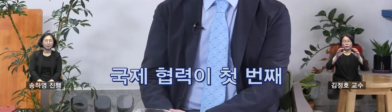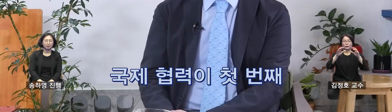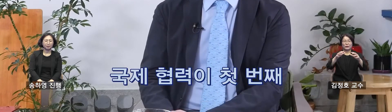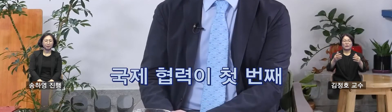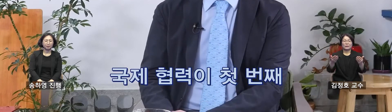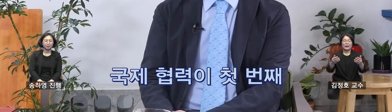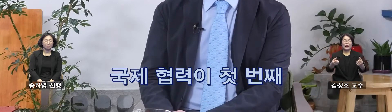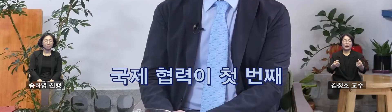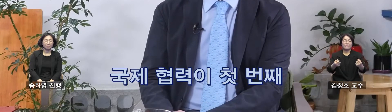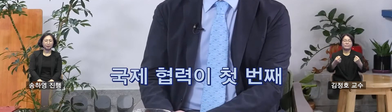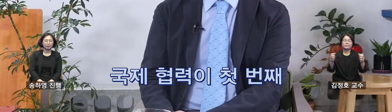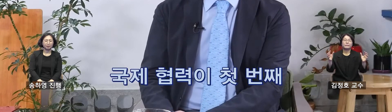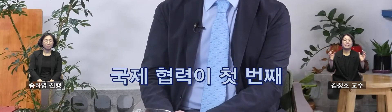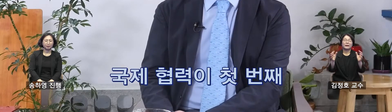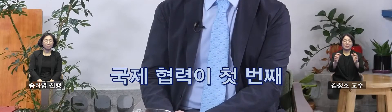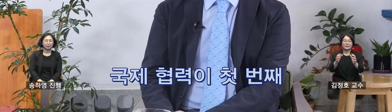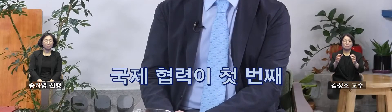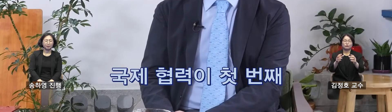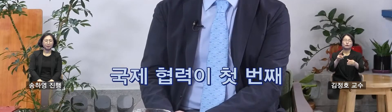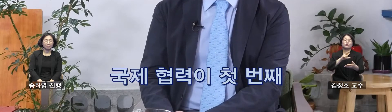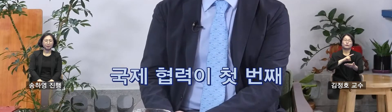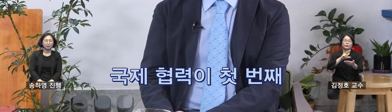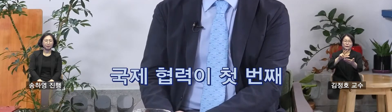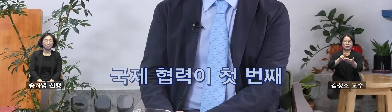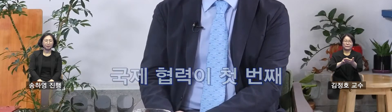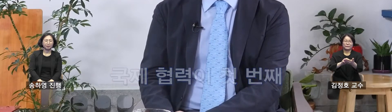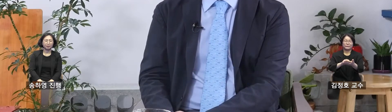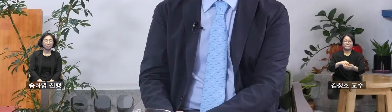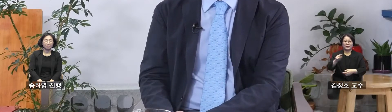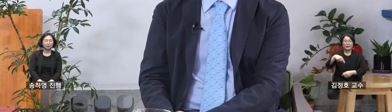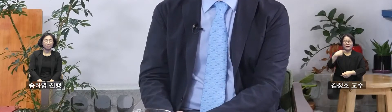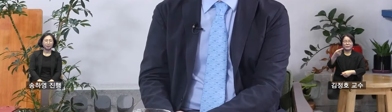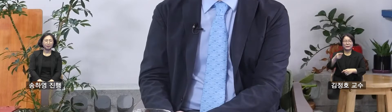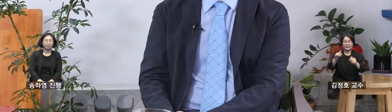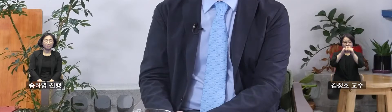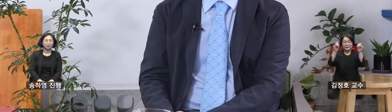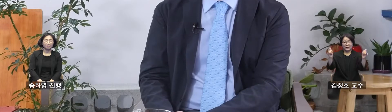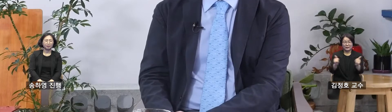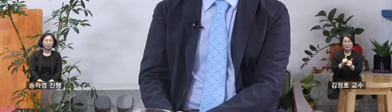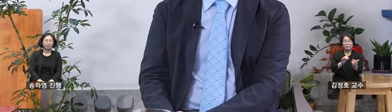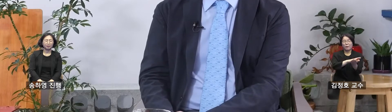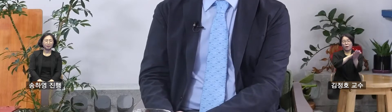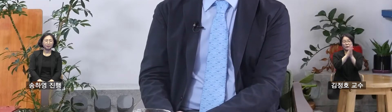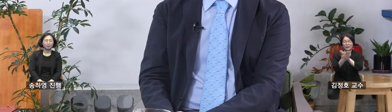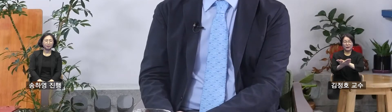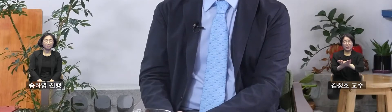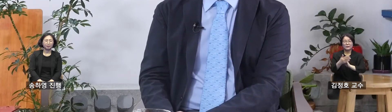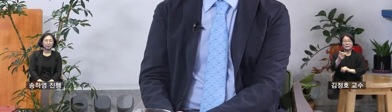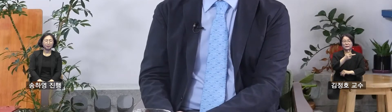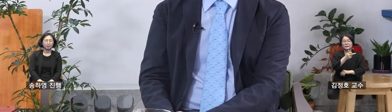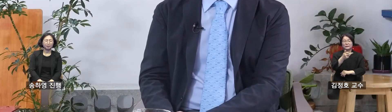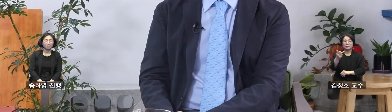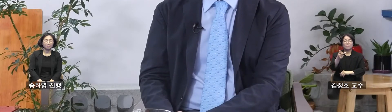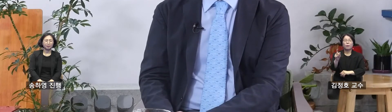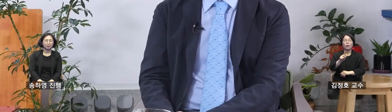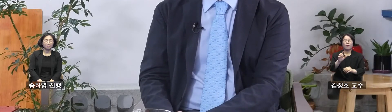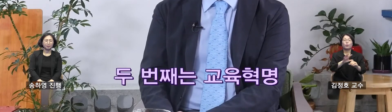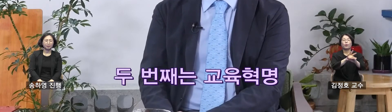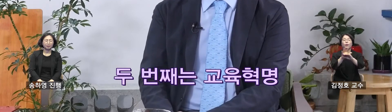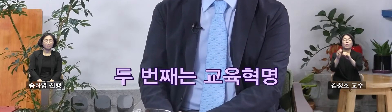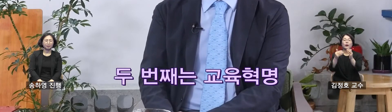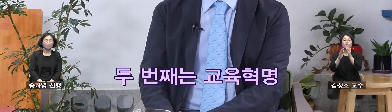게 첫 번째 주제였었고요. 그 다음에는 제가 사회적인 변화에 가장 큰 게 코로나